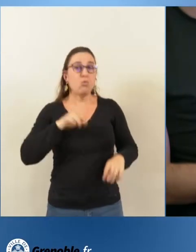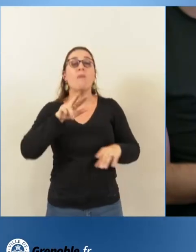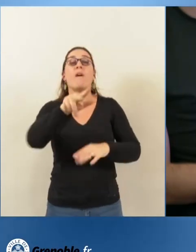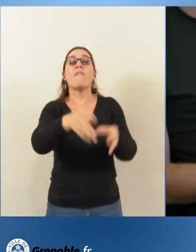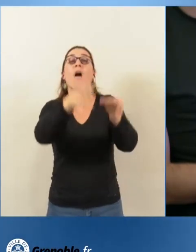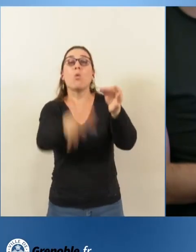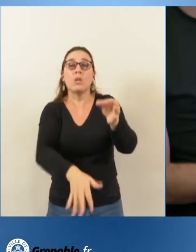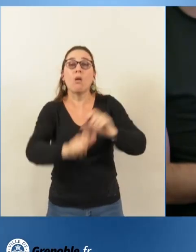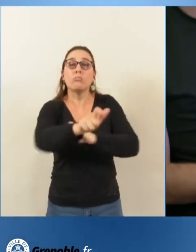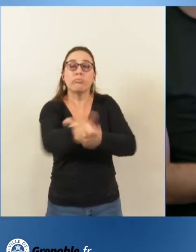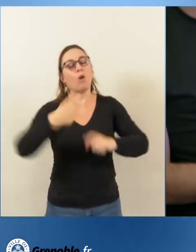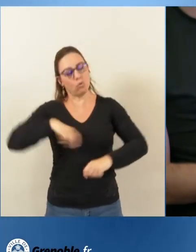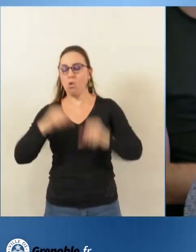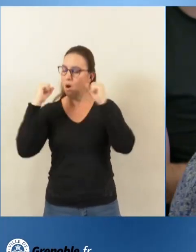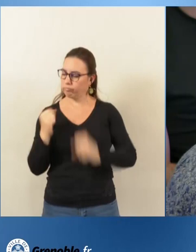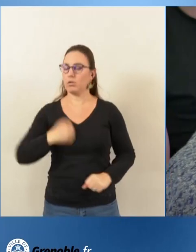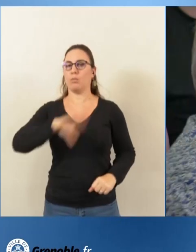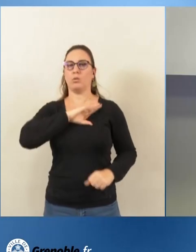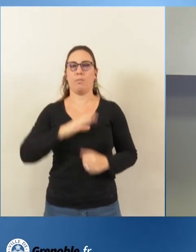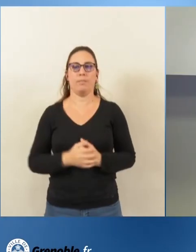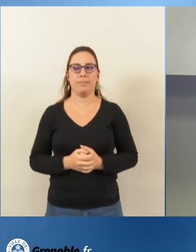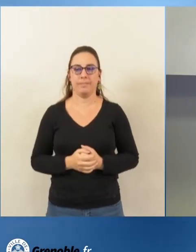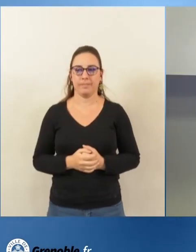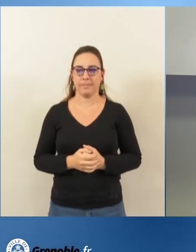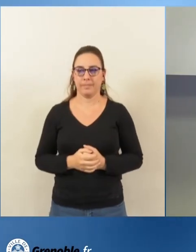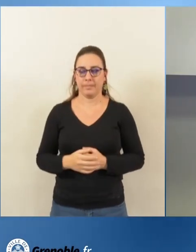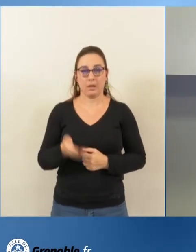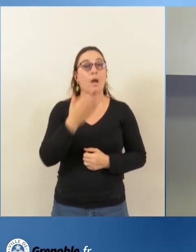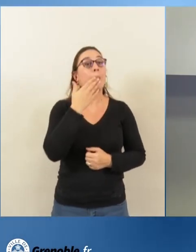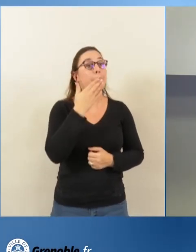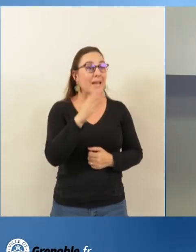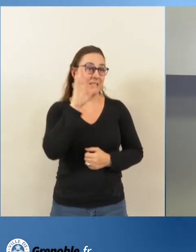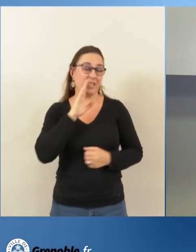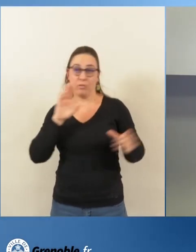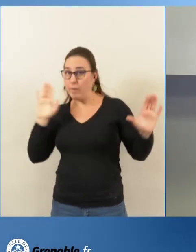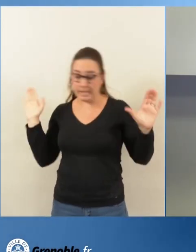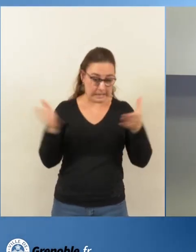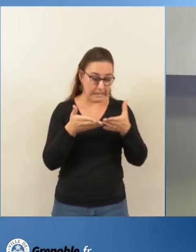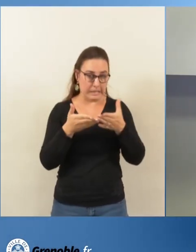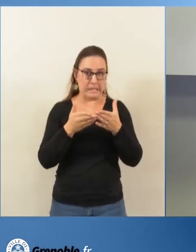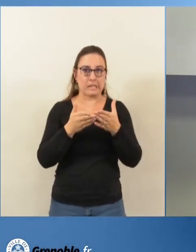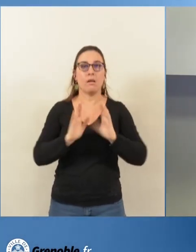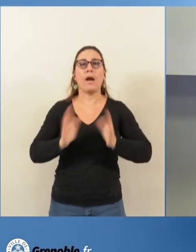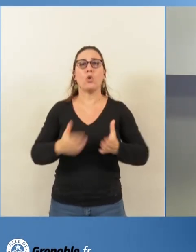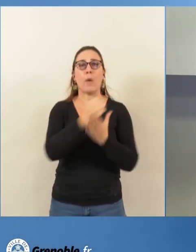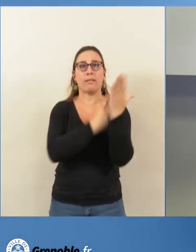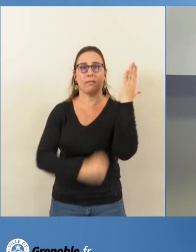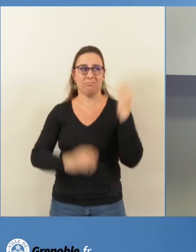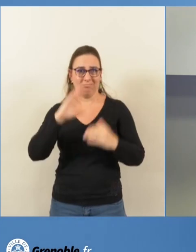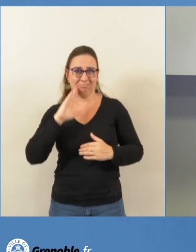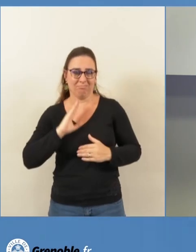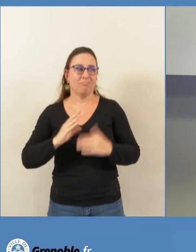merci merci je vous invite à revenir donc rendu acte s'il vous plaît et on est posé des questions